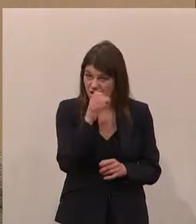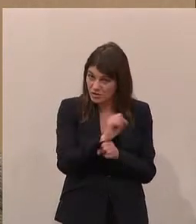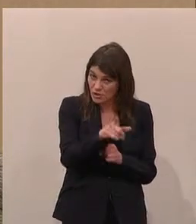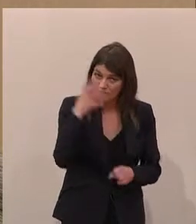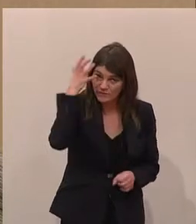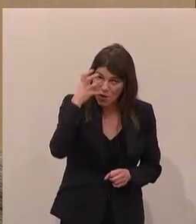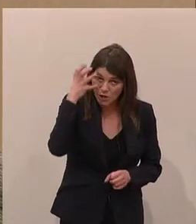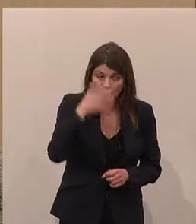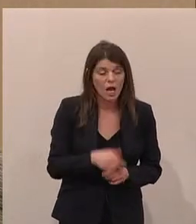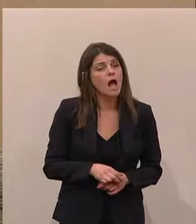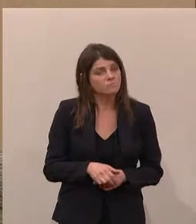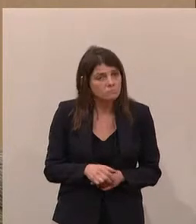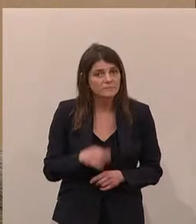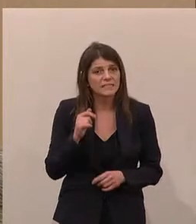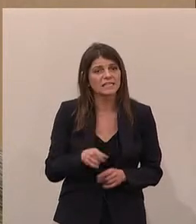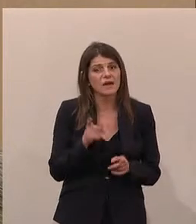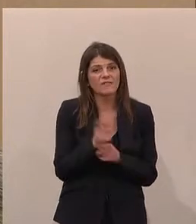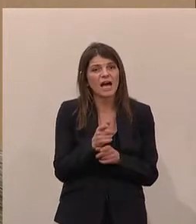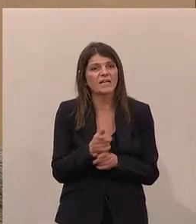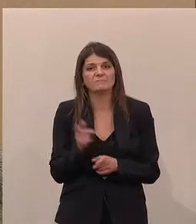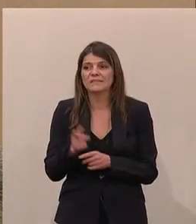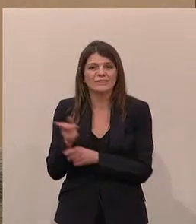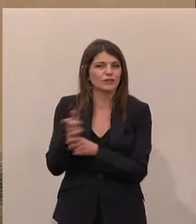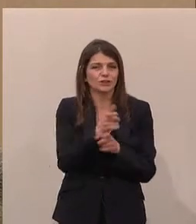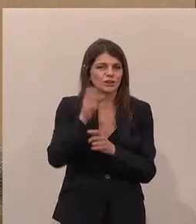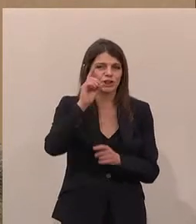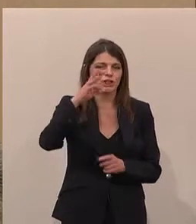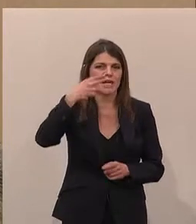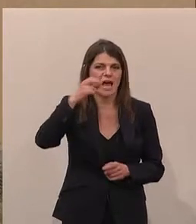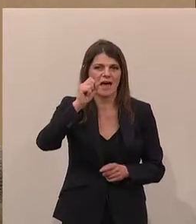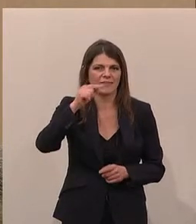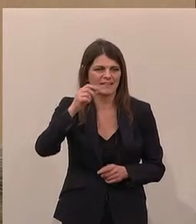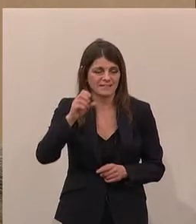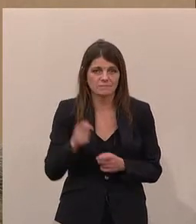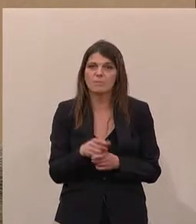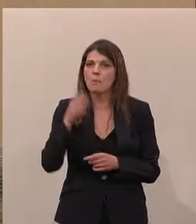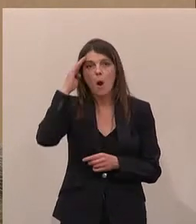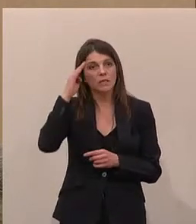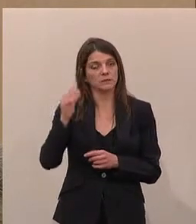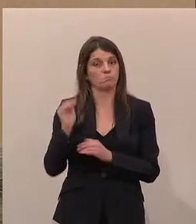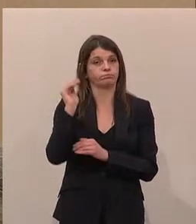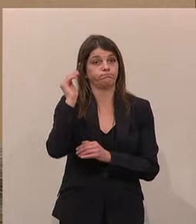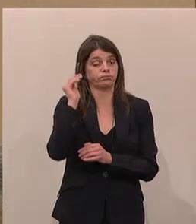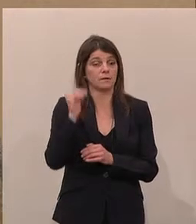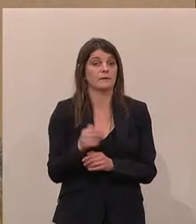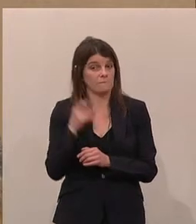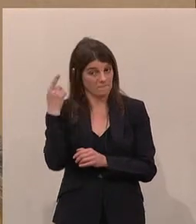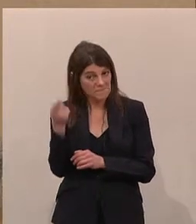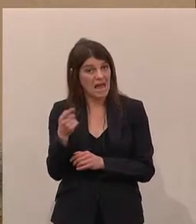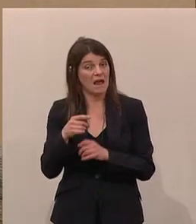der Führung eines dschihadistischen Polizeioberst eine Hausdurchsuchung im